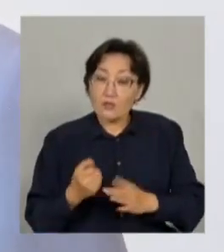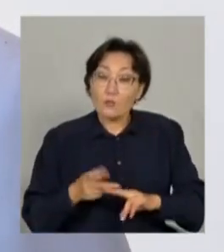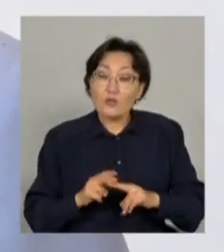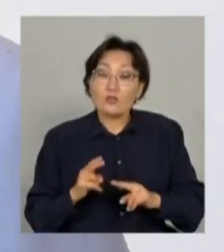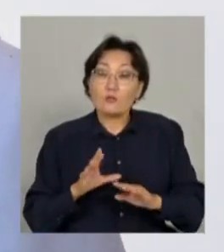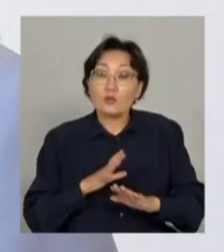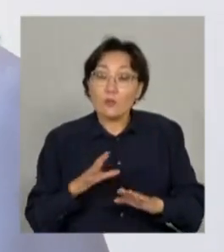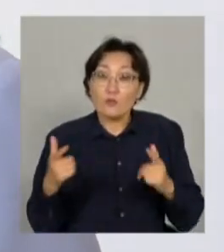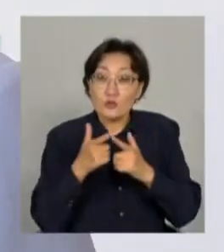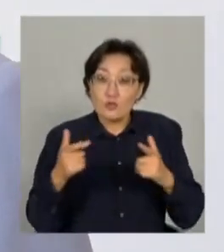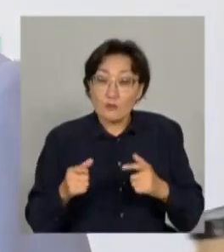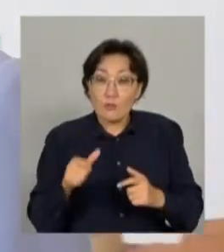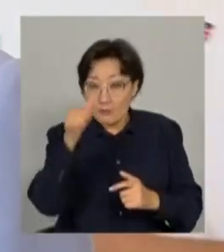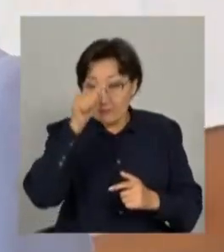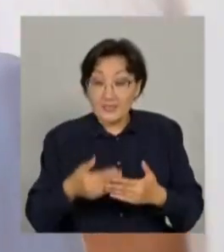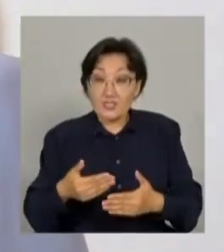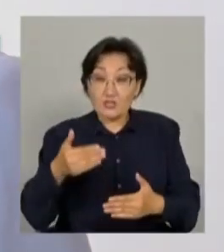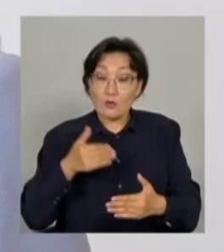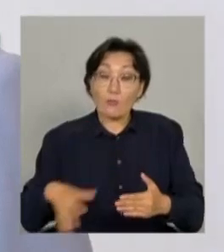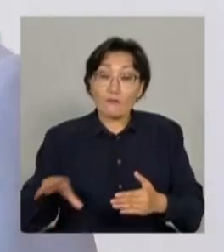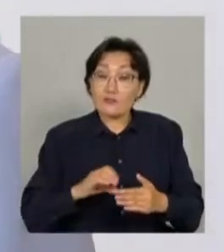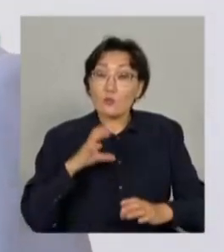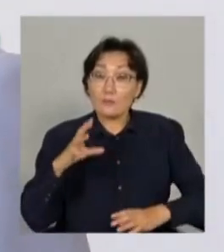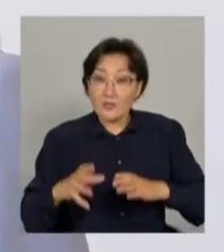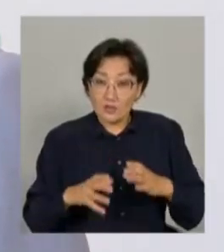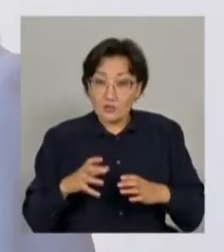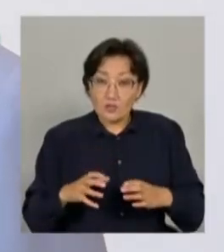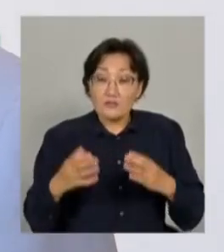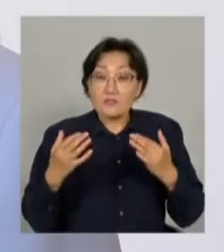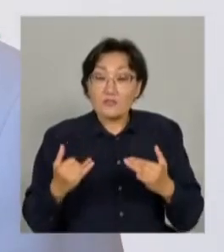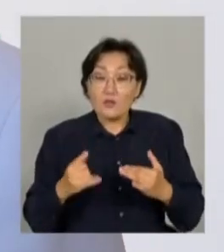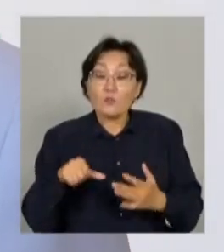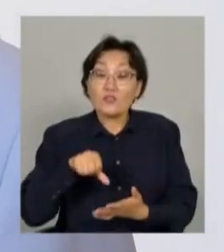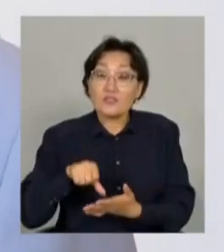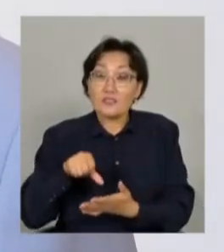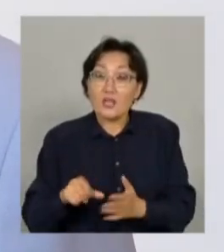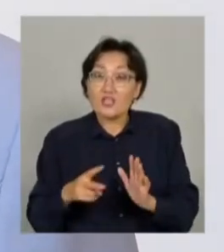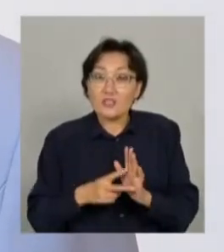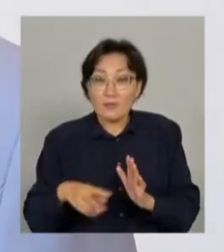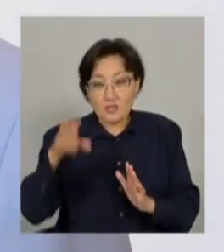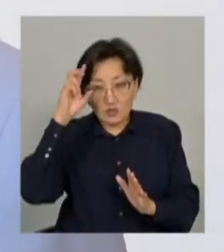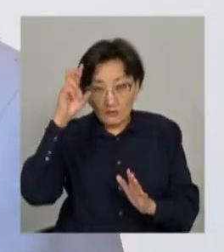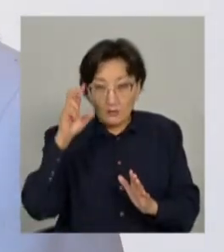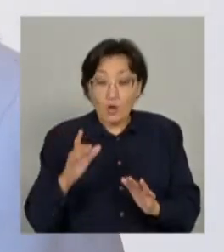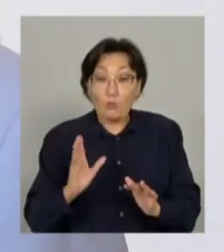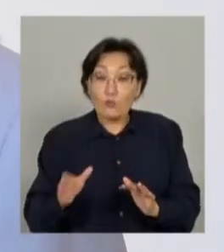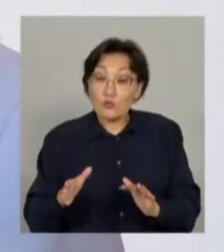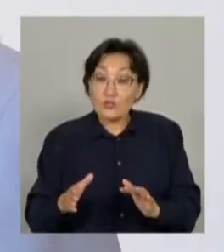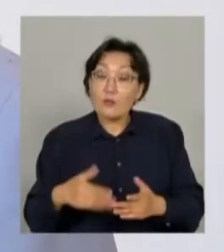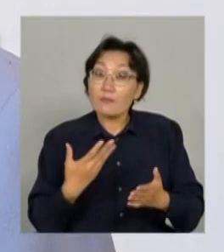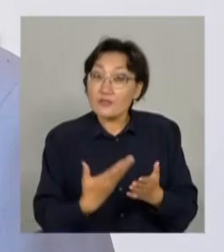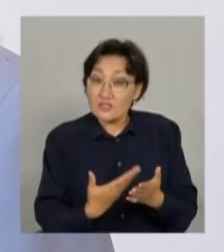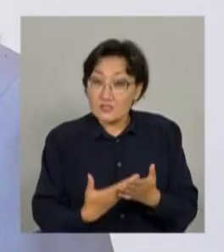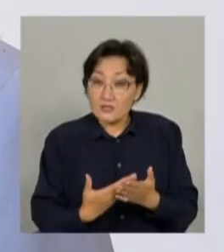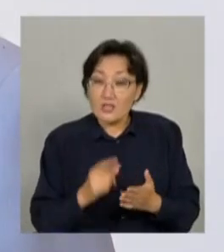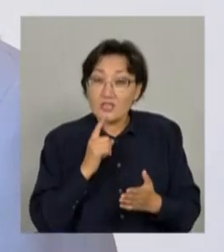только были озвучены месяц назад по всему миру. Сегодня спикеры из 7 стран представят